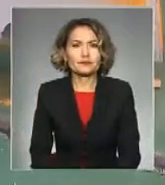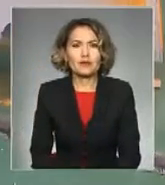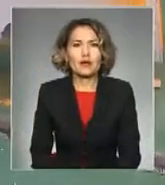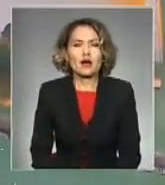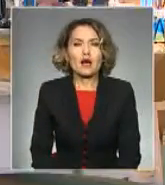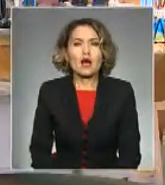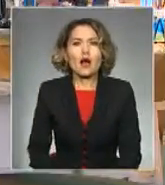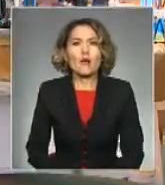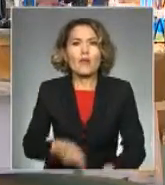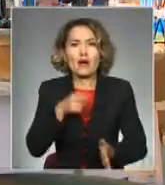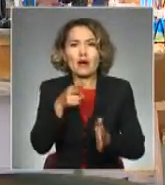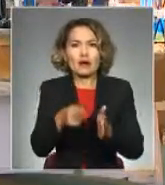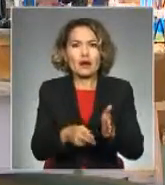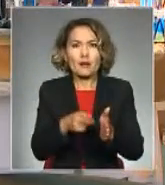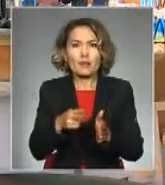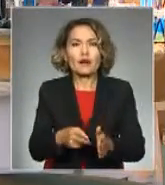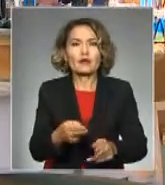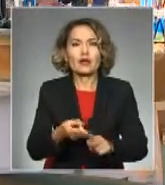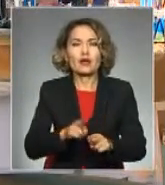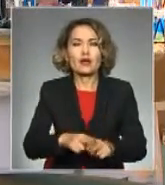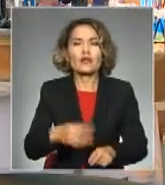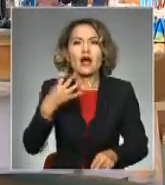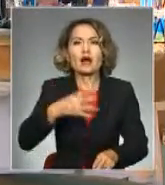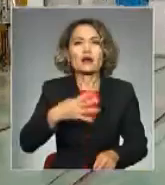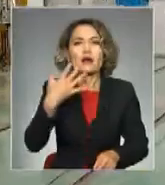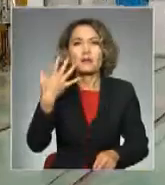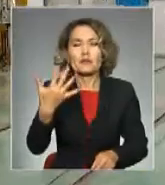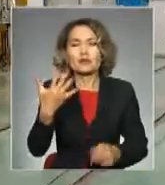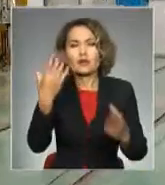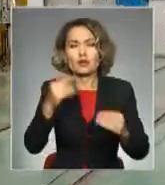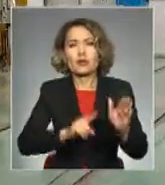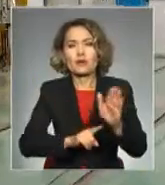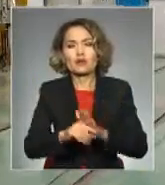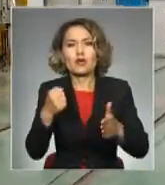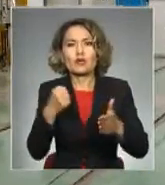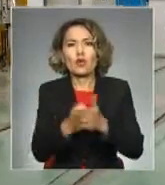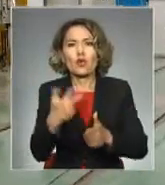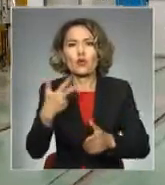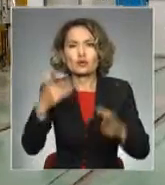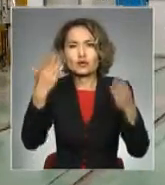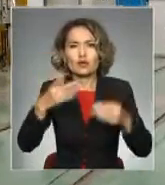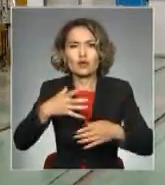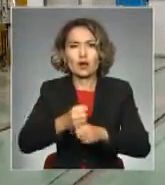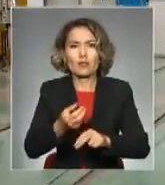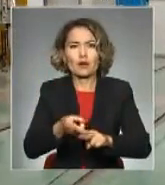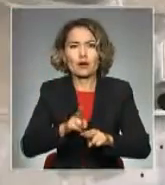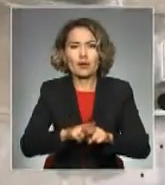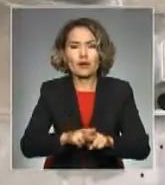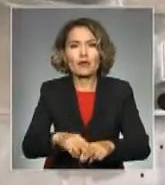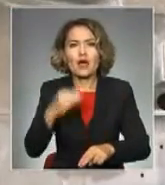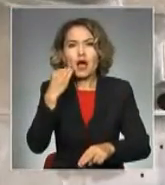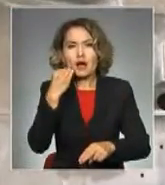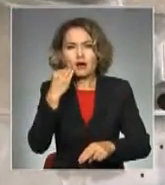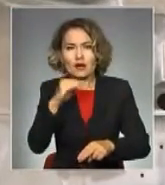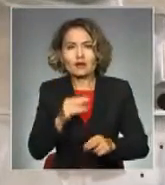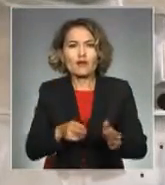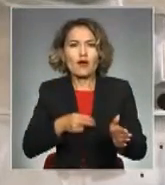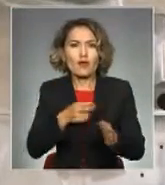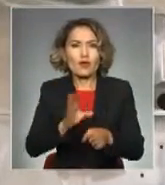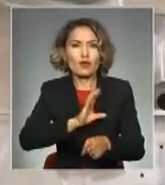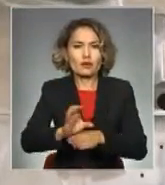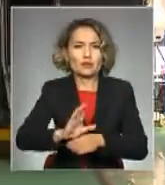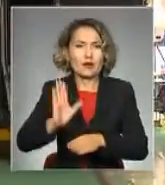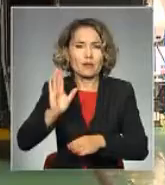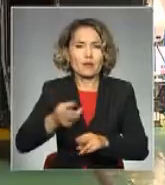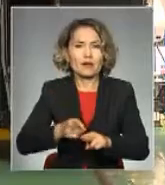Осылайша тасымалдау мерзімі 45 күннен 30 күнге дейін қысқарды. Мамандардың айтуынша, бұл заманауи мультимодальды тасымалдың нәтижесі.